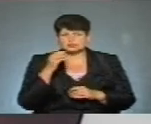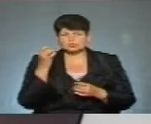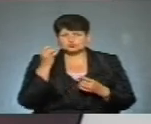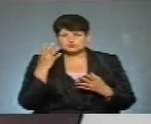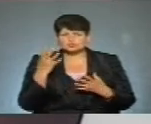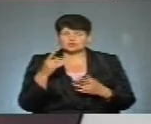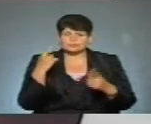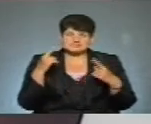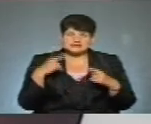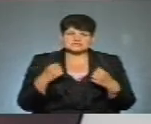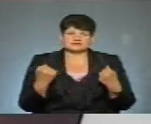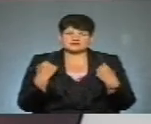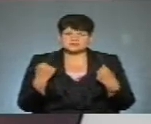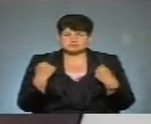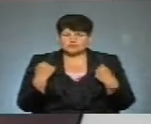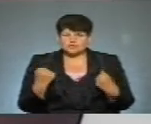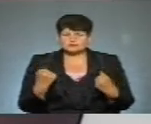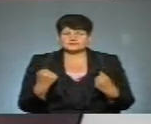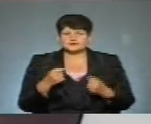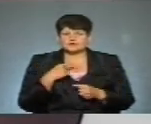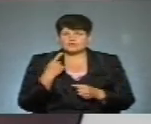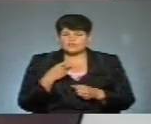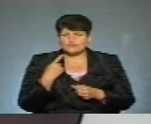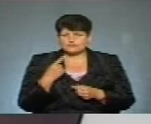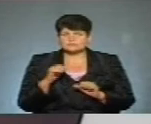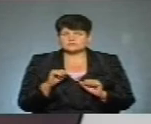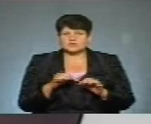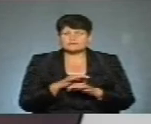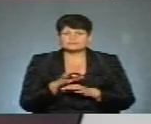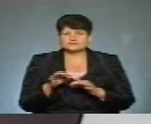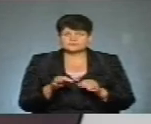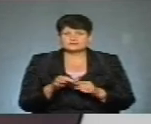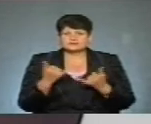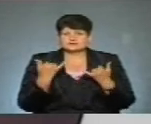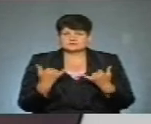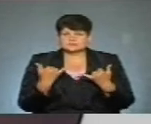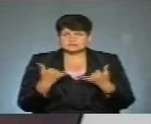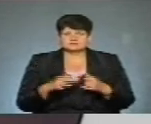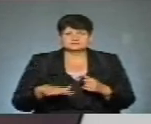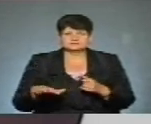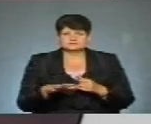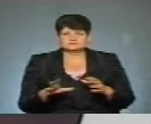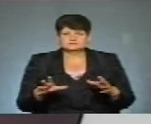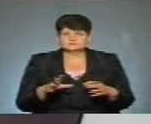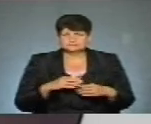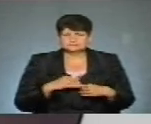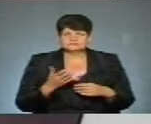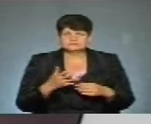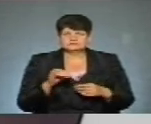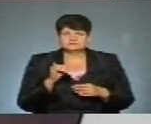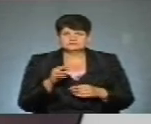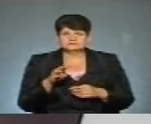українське мистецтво і спорт, каже керівниця проєкту Тетяна Атаджанова. За її словами, наразі на площі разом із зіркою Івана